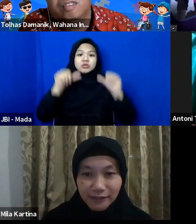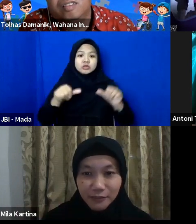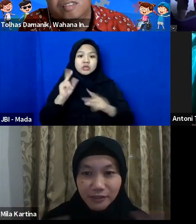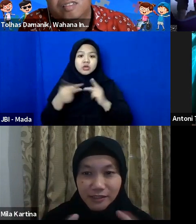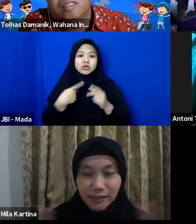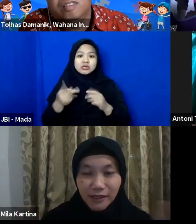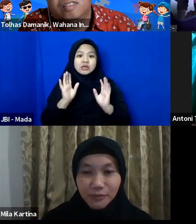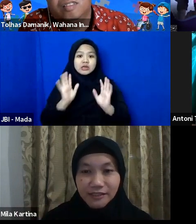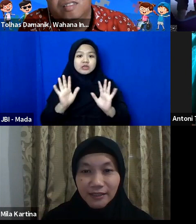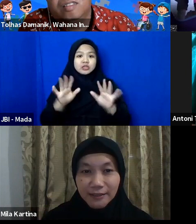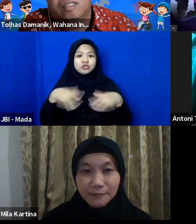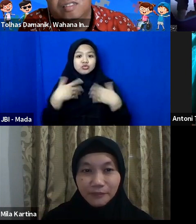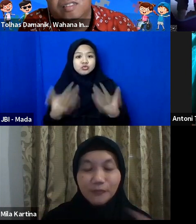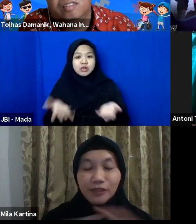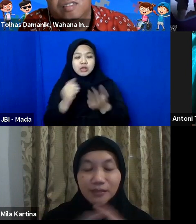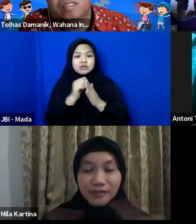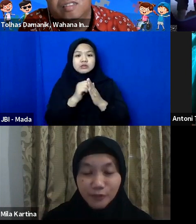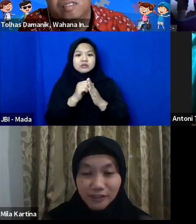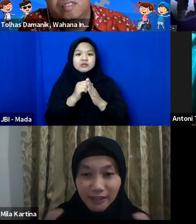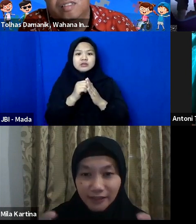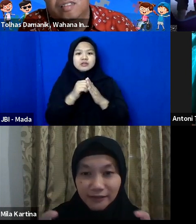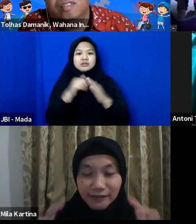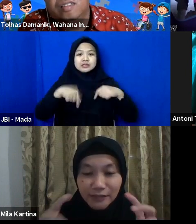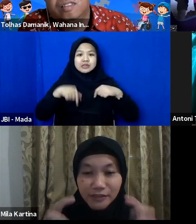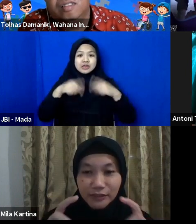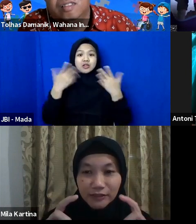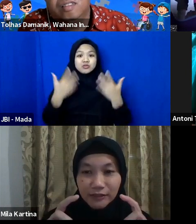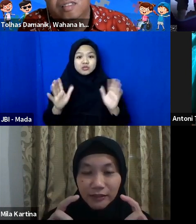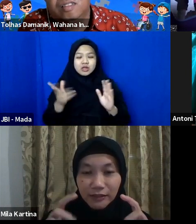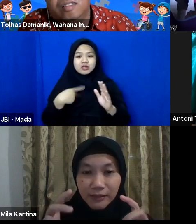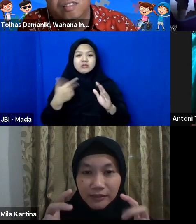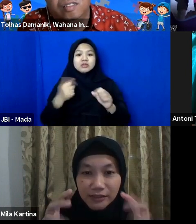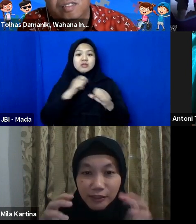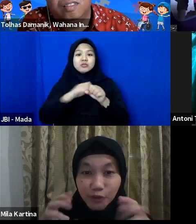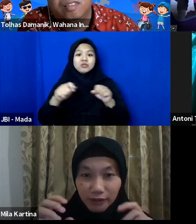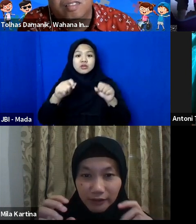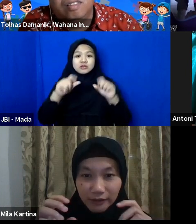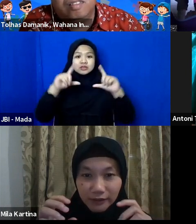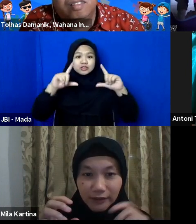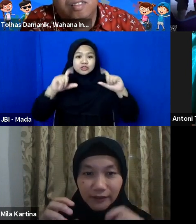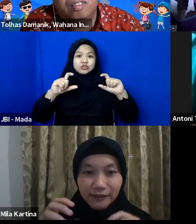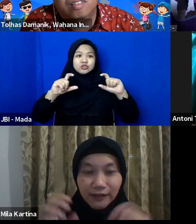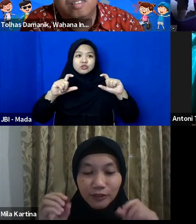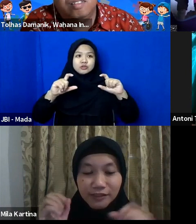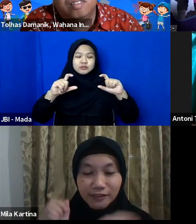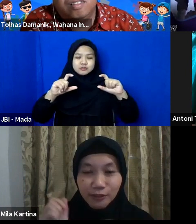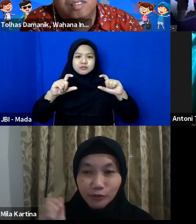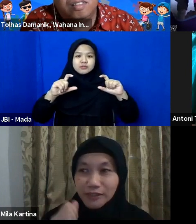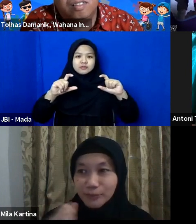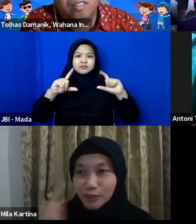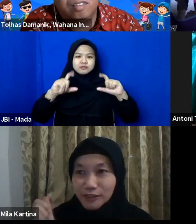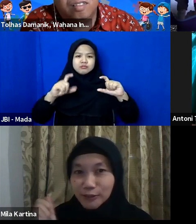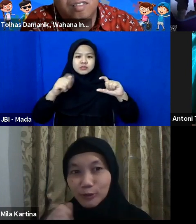masih kita nanti nih habis-habis acara ya bukan bisa termasuk sekarang kita bisa bikin apa screenshot nah kemudian